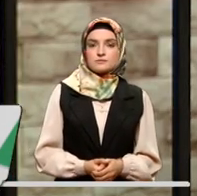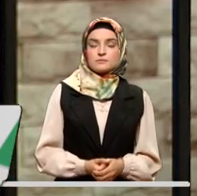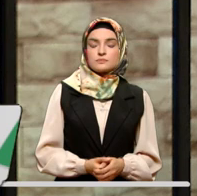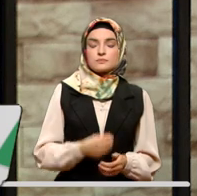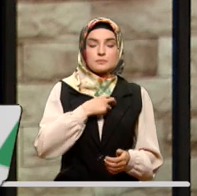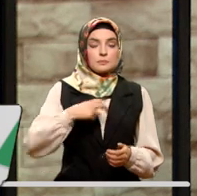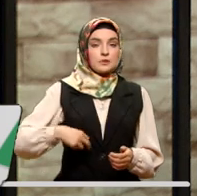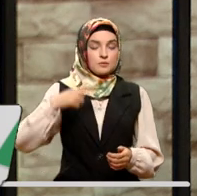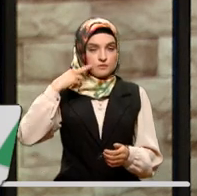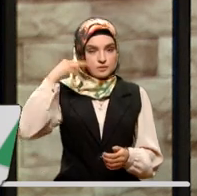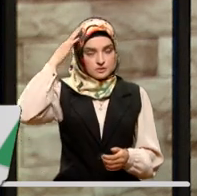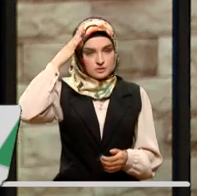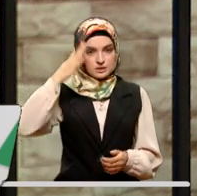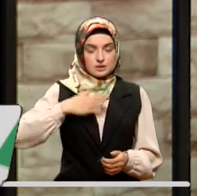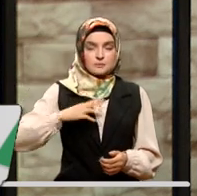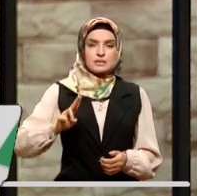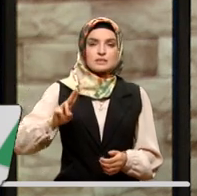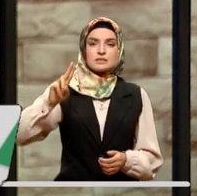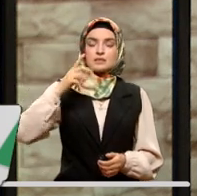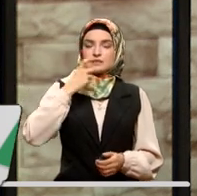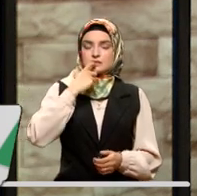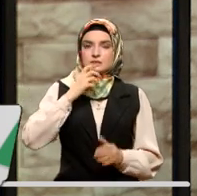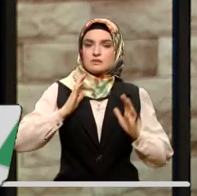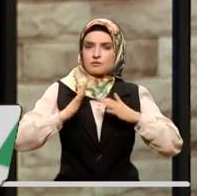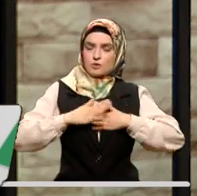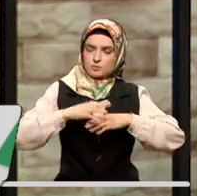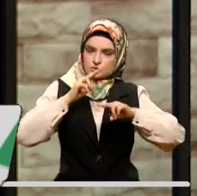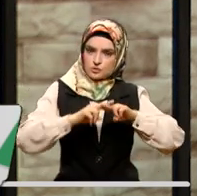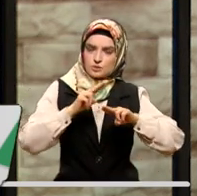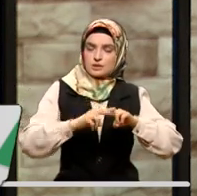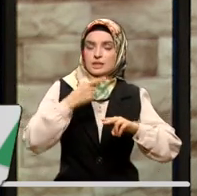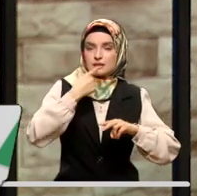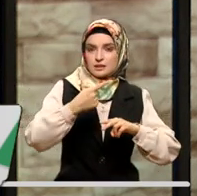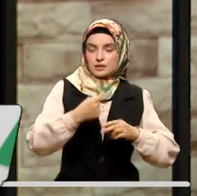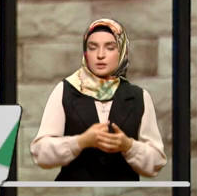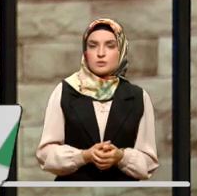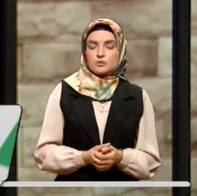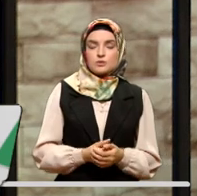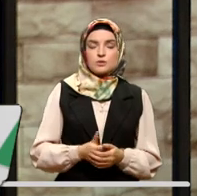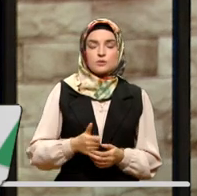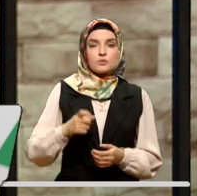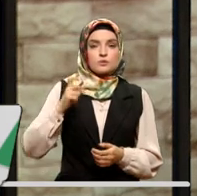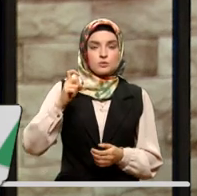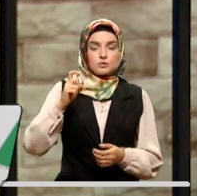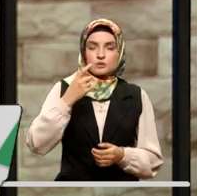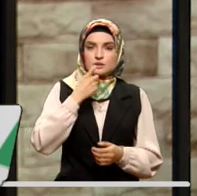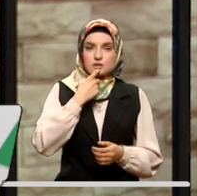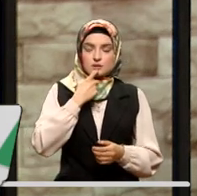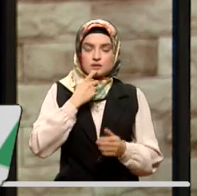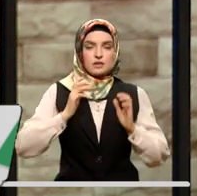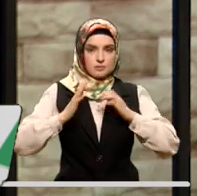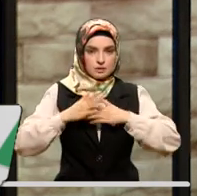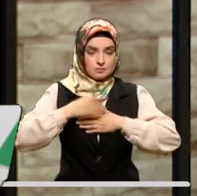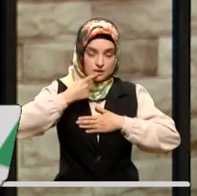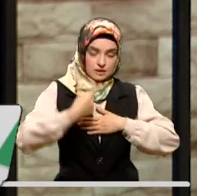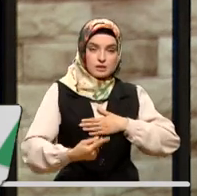Peygamber sallallahu aleyhi ve sellemin 7 yaşında namazı öğretin, işte namaz, işte 9 yaşında 10 yaşında namazı kılmasını